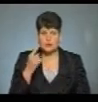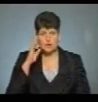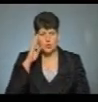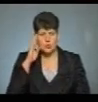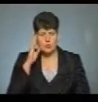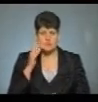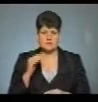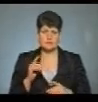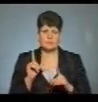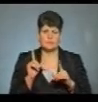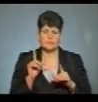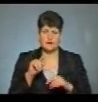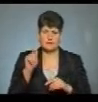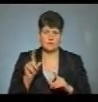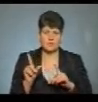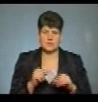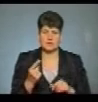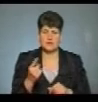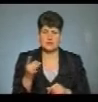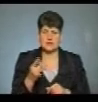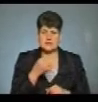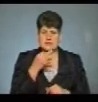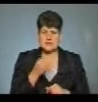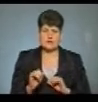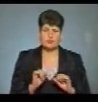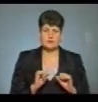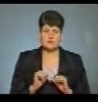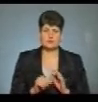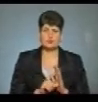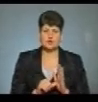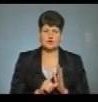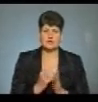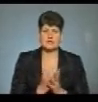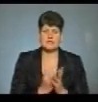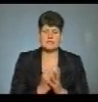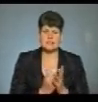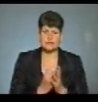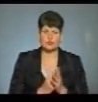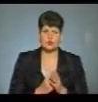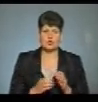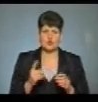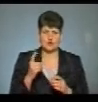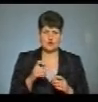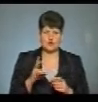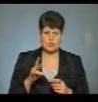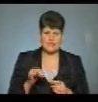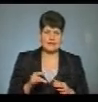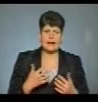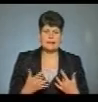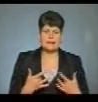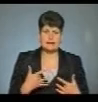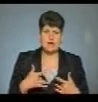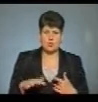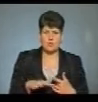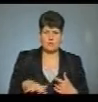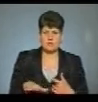хлопець на передову відправляється вперше, розповів командир 6-ї резервної сотні ДУКу Сергій Коновал. На театральному майдані отець